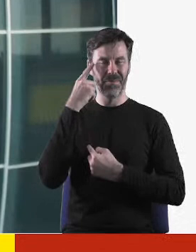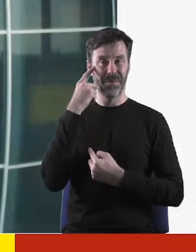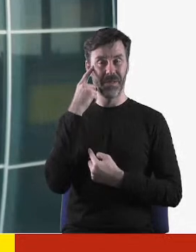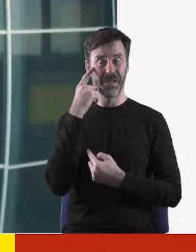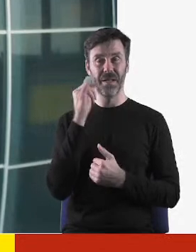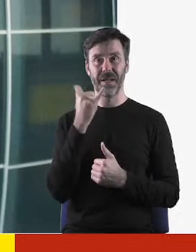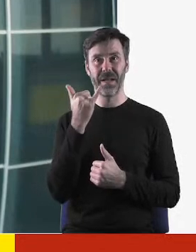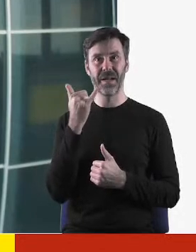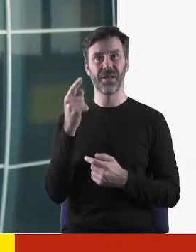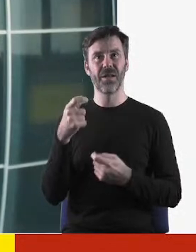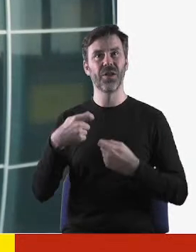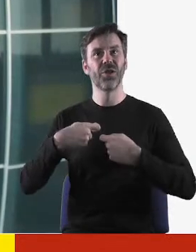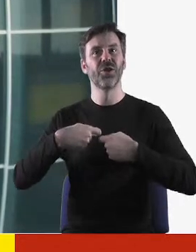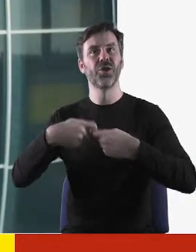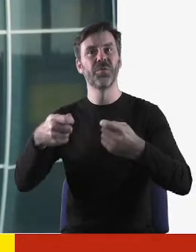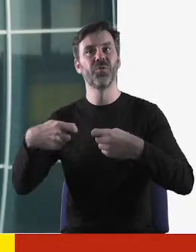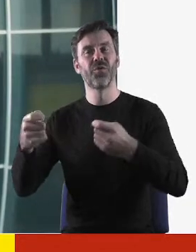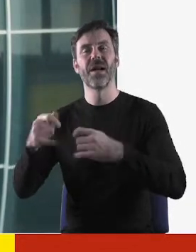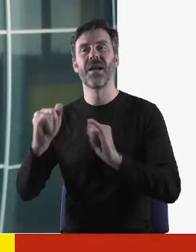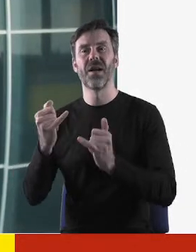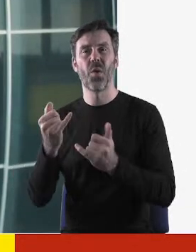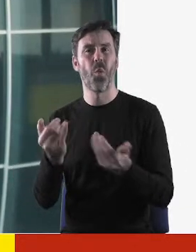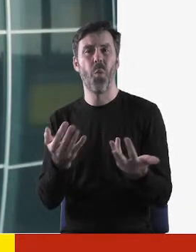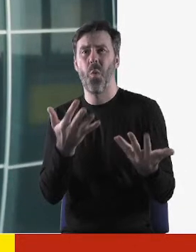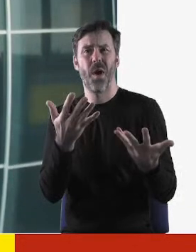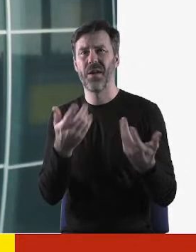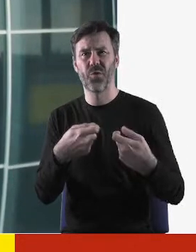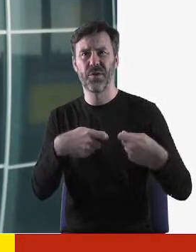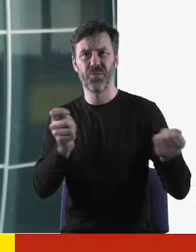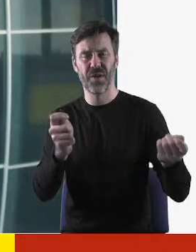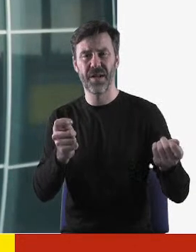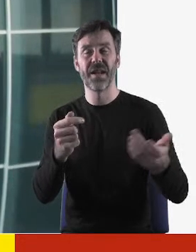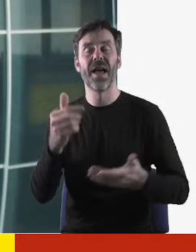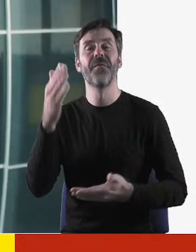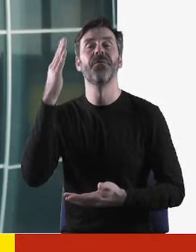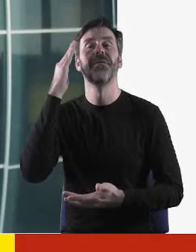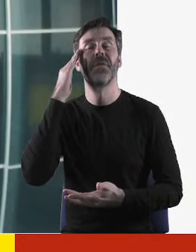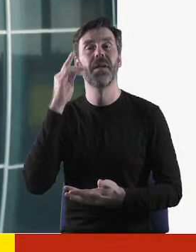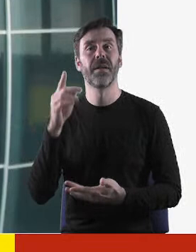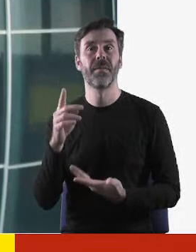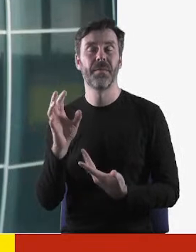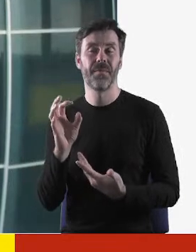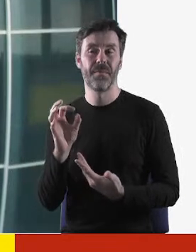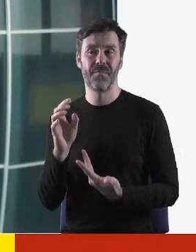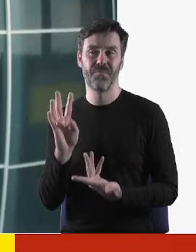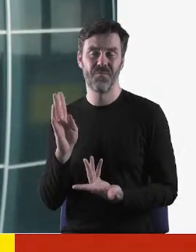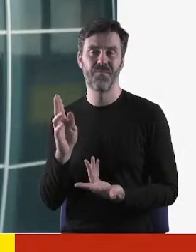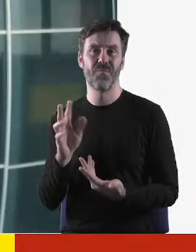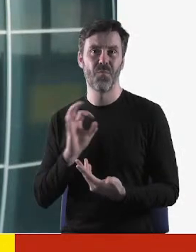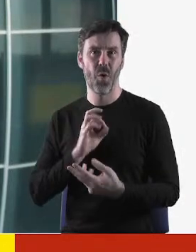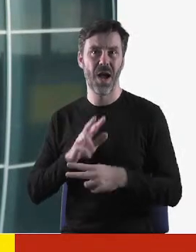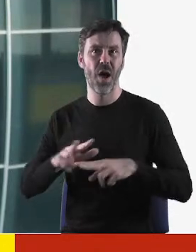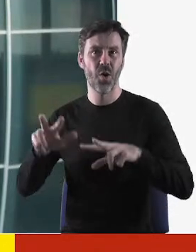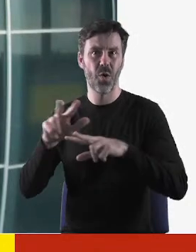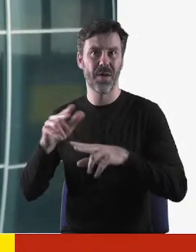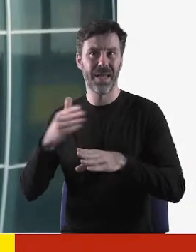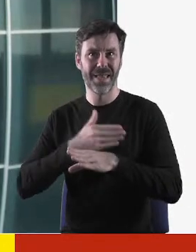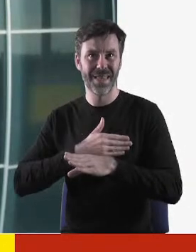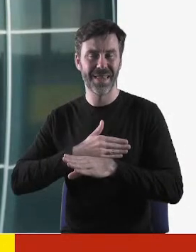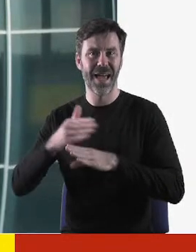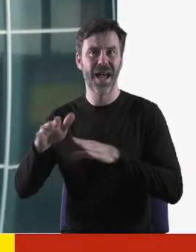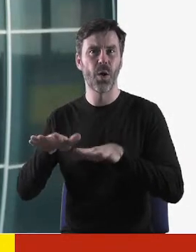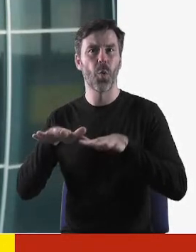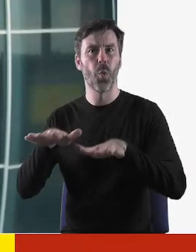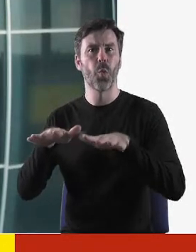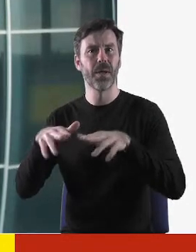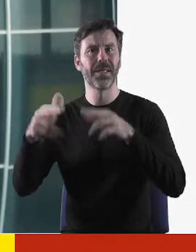się tego typu nieruchomości. Zwłaszcza skądinąd wiem, że jeden z członków mojej rodziny dalej na Zamkowej nieruchomość sprzedawał. Ona nie